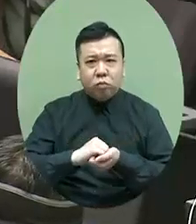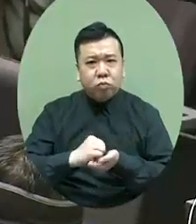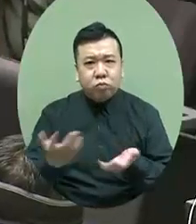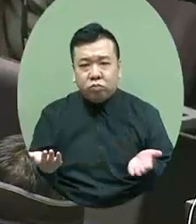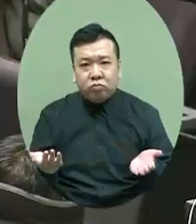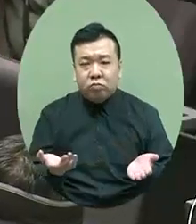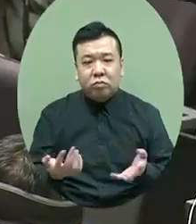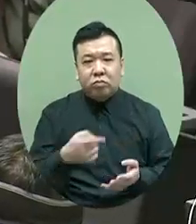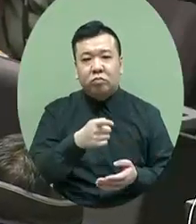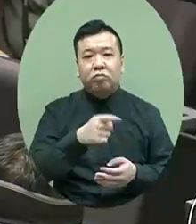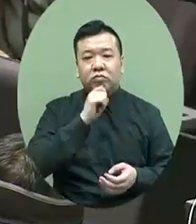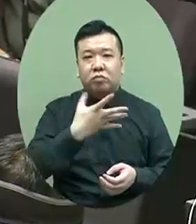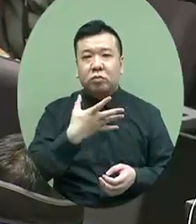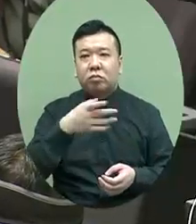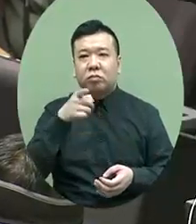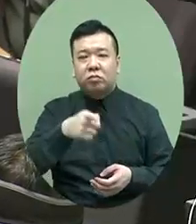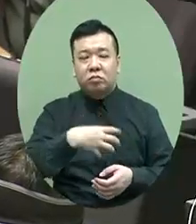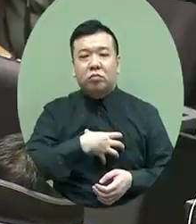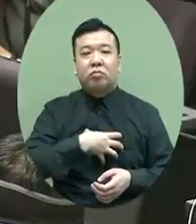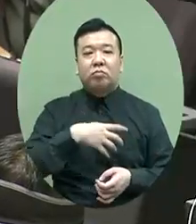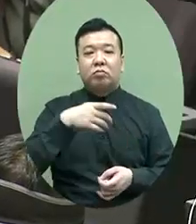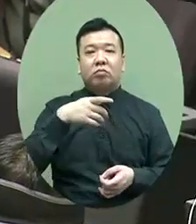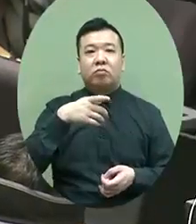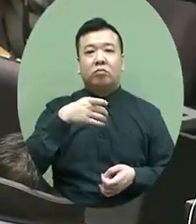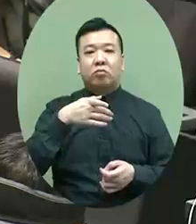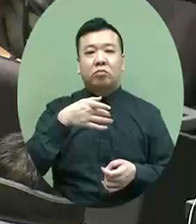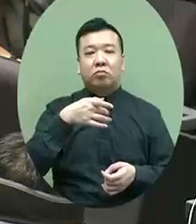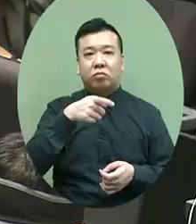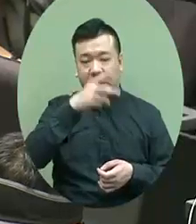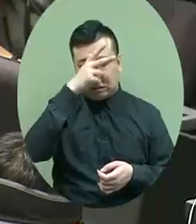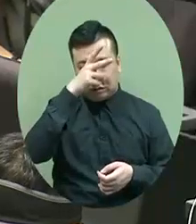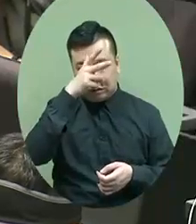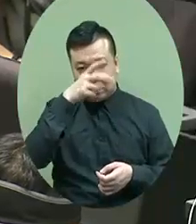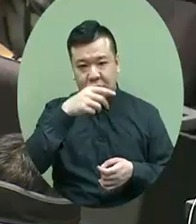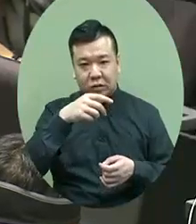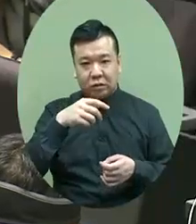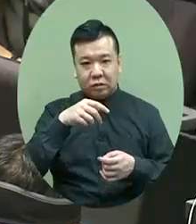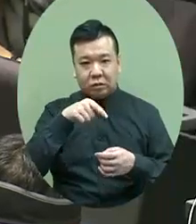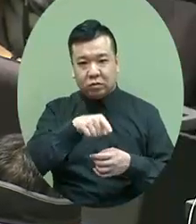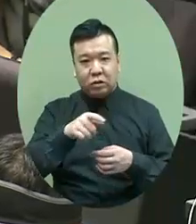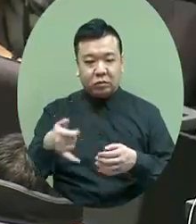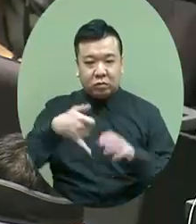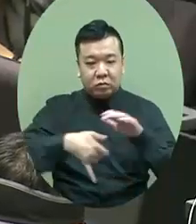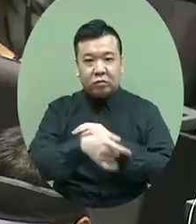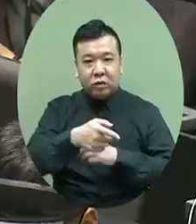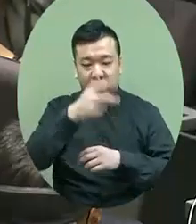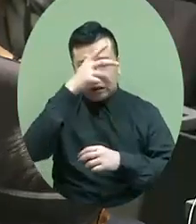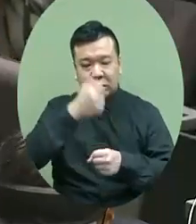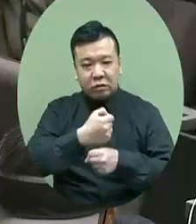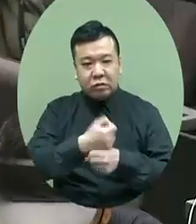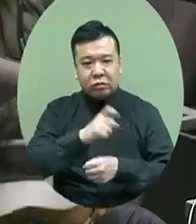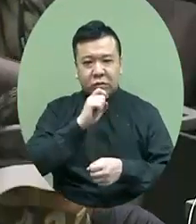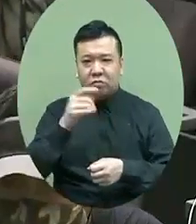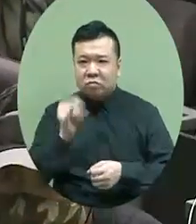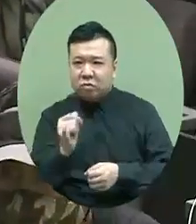睇？兩個人的合作，同埋即係你係咪都認同即係當局的即係政策啦，所以先入局，而當